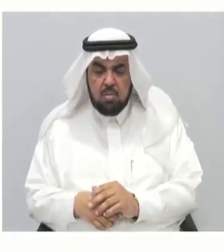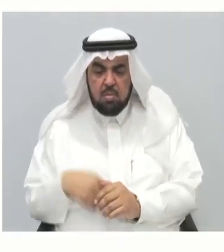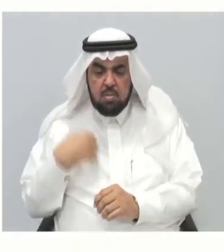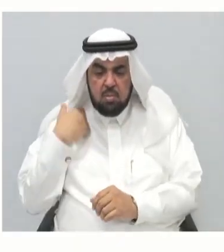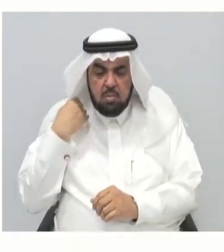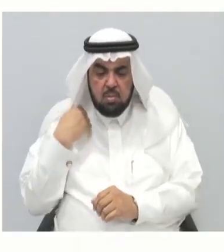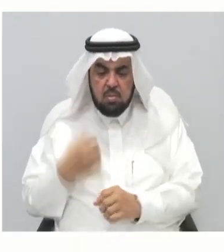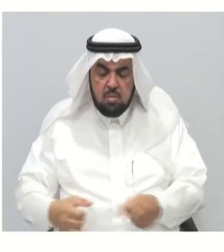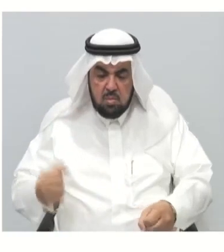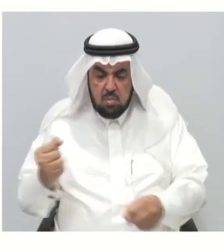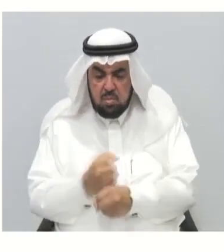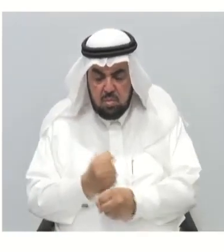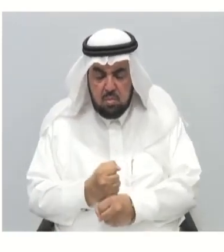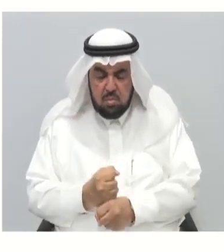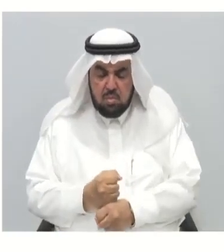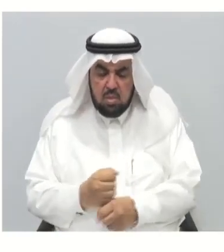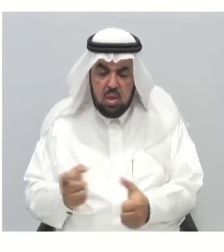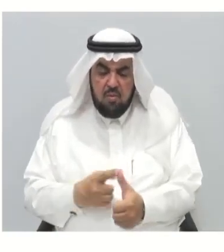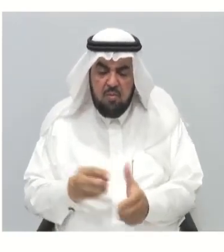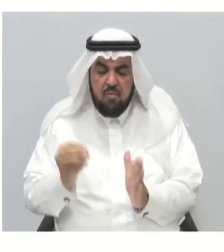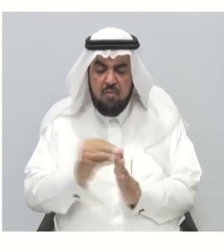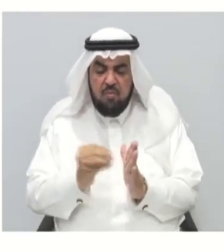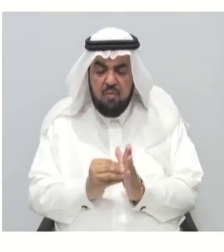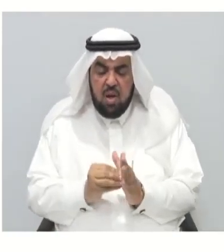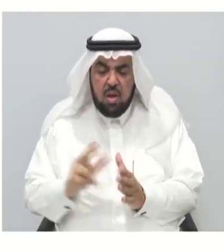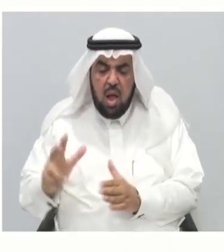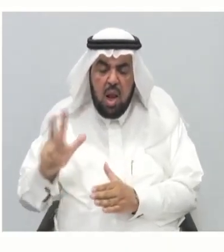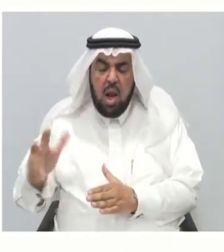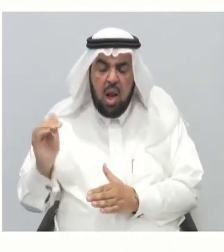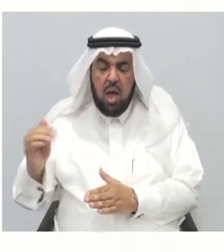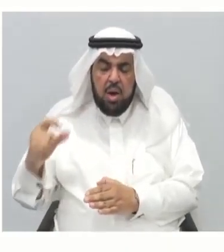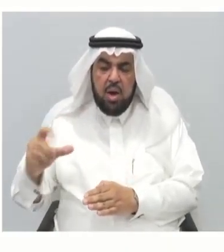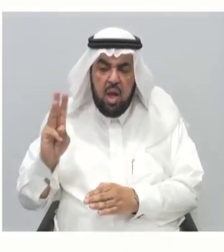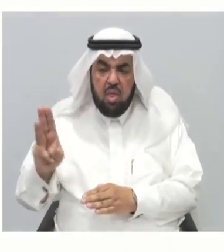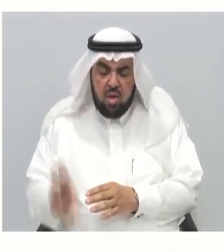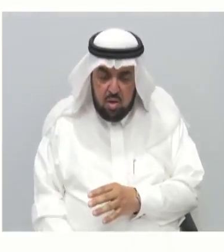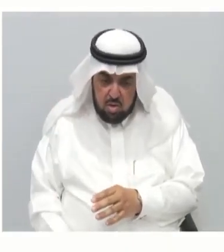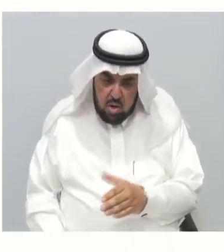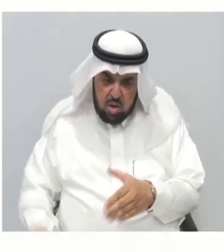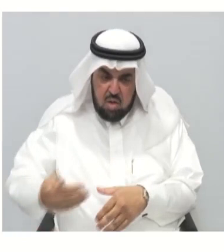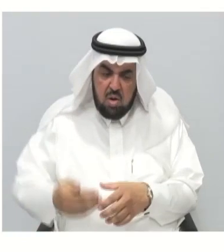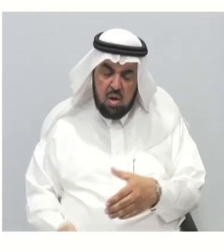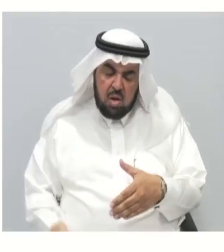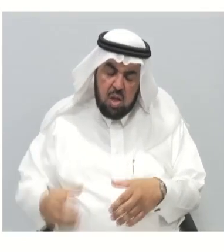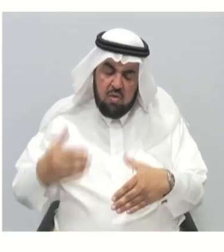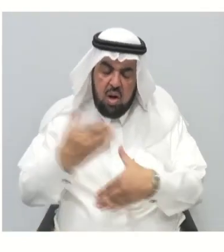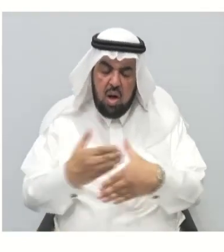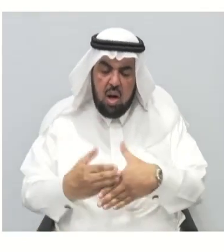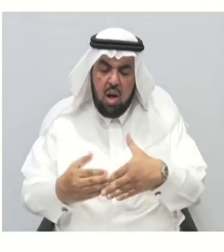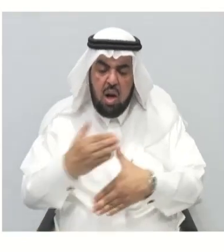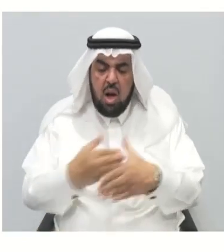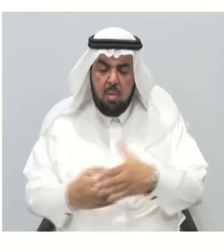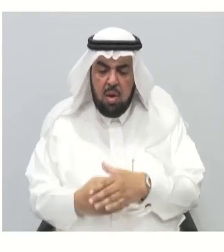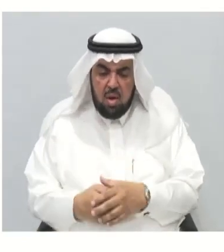طيب سنقوم الان نذهب الى فئه الحدث الاكشن سنضيف لبنه درايف حين تعرفنا عليها في الدرس